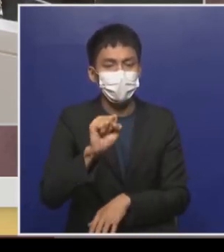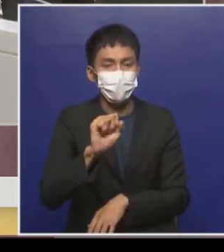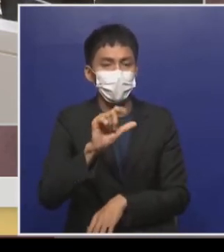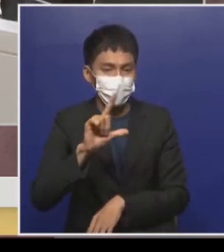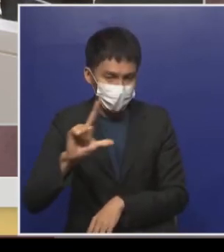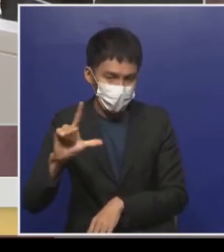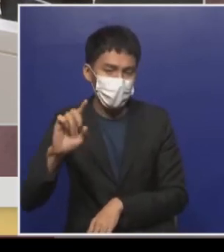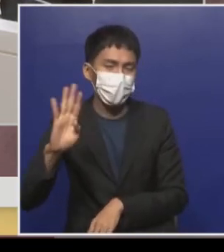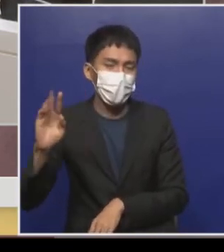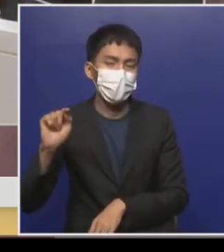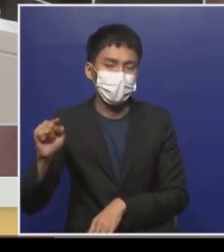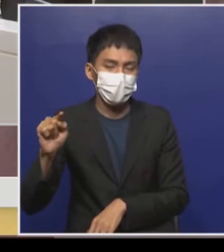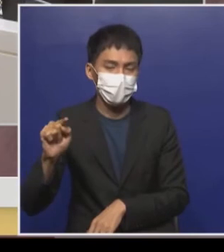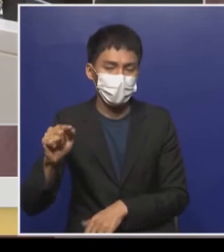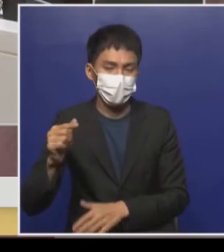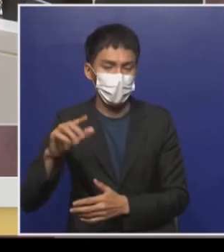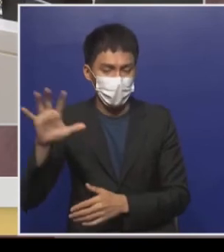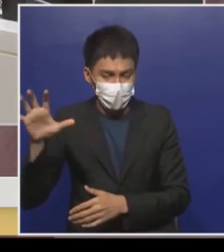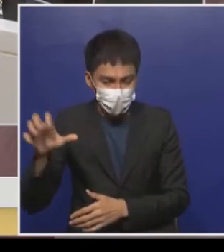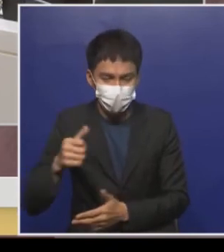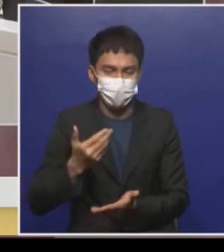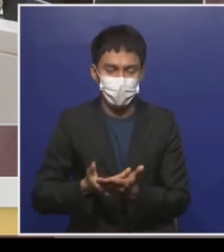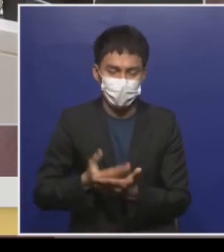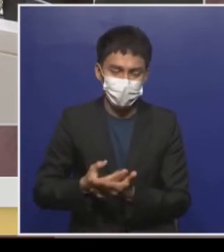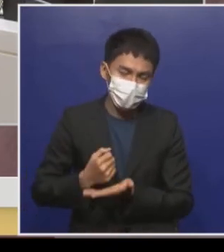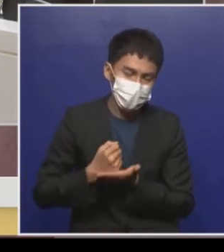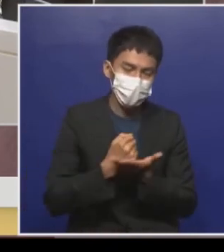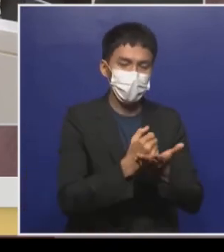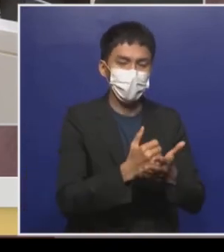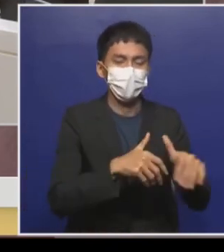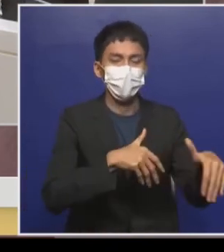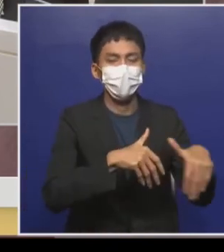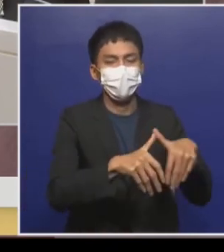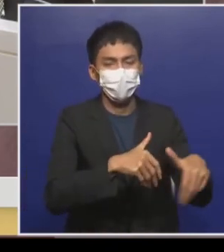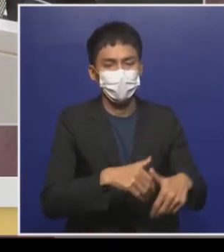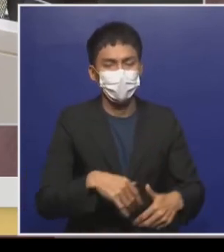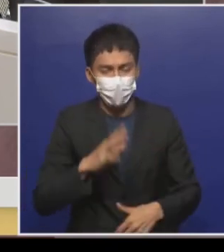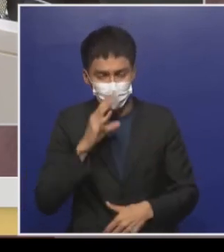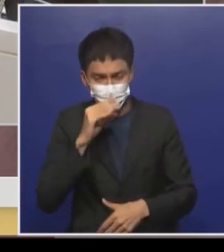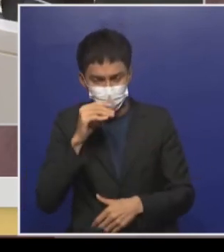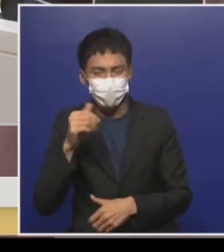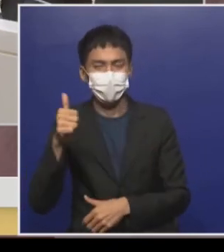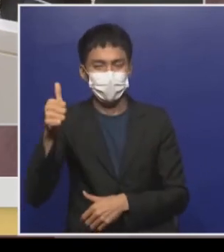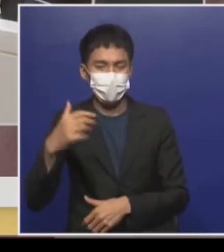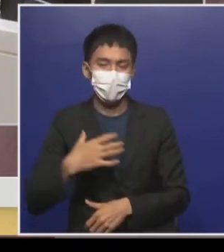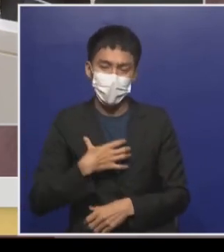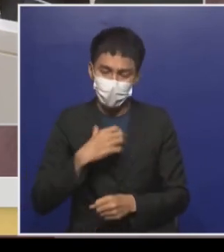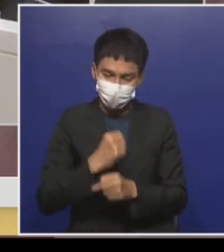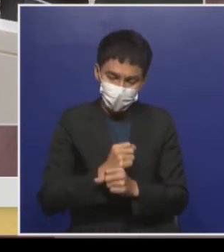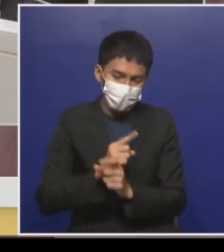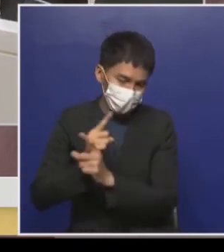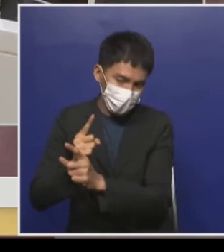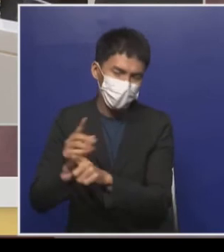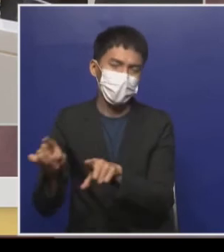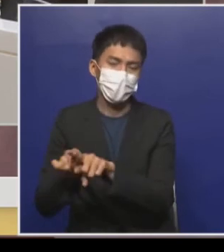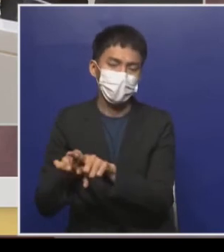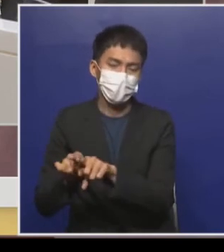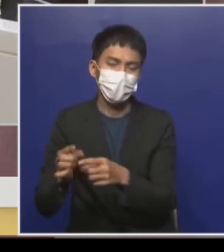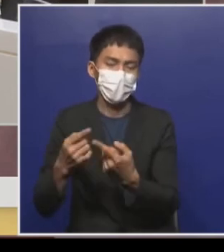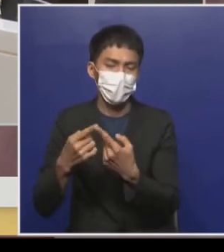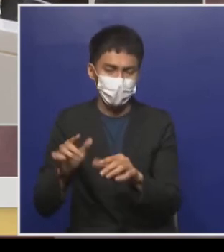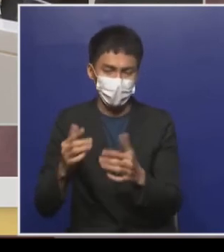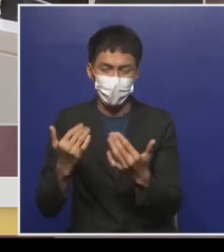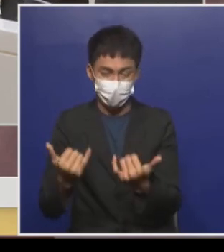เงินนั้น ไปช่วยประชาชนพูดอย่งนมกดีครั ผมกอยากจะทำแตถามวาเครดตประเทศ